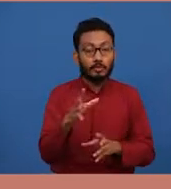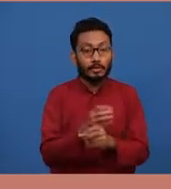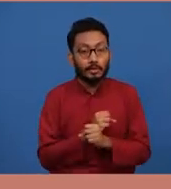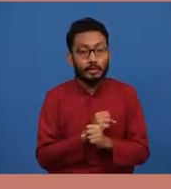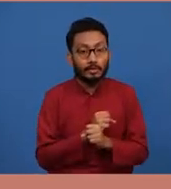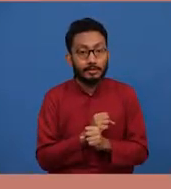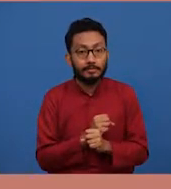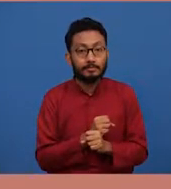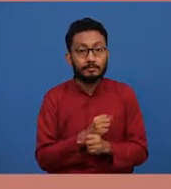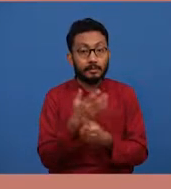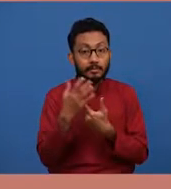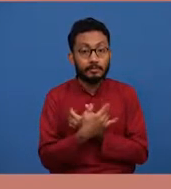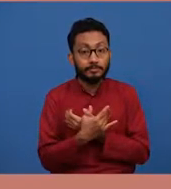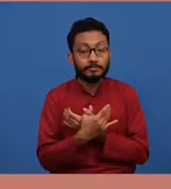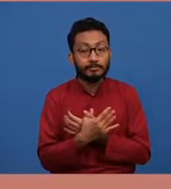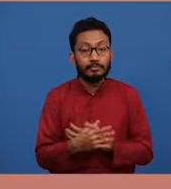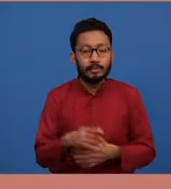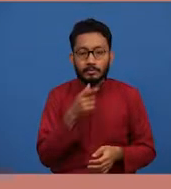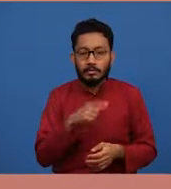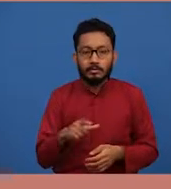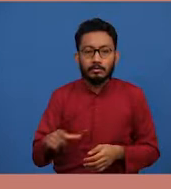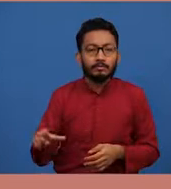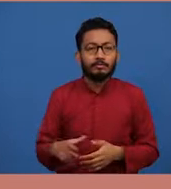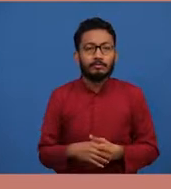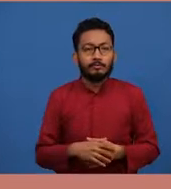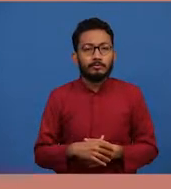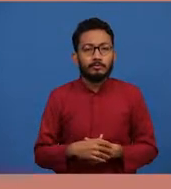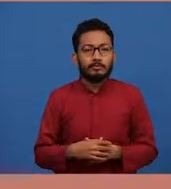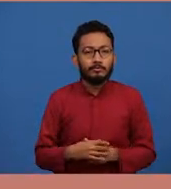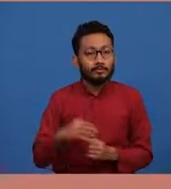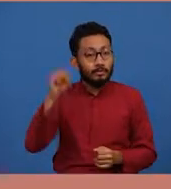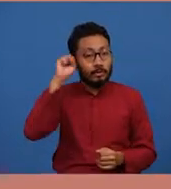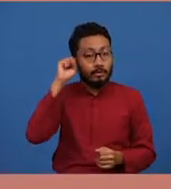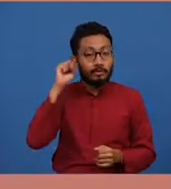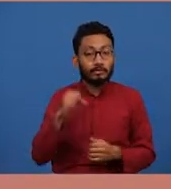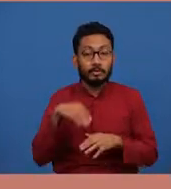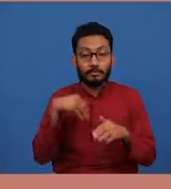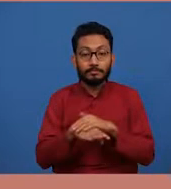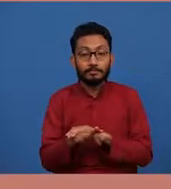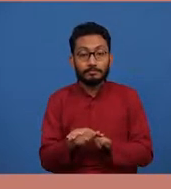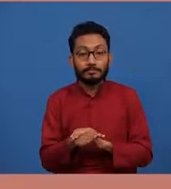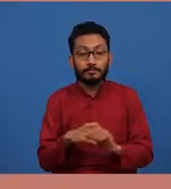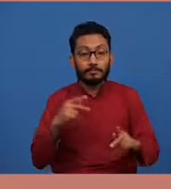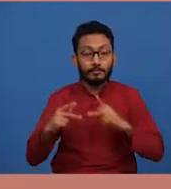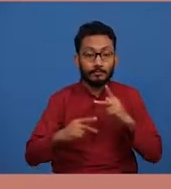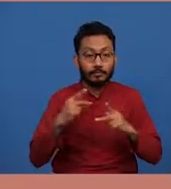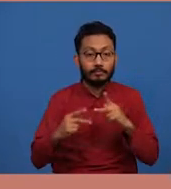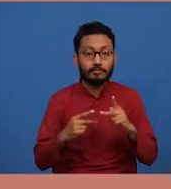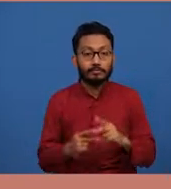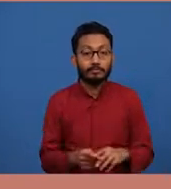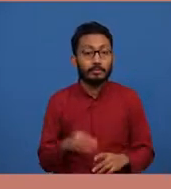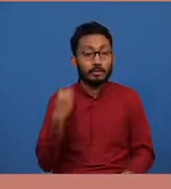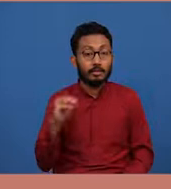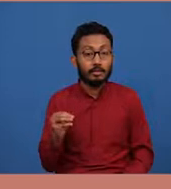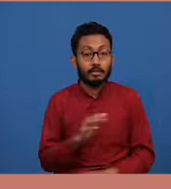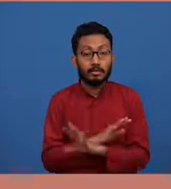lebah. Lama kelamaan, timbul kesedaran dalam kalangan pengunjung. Mereka